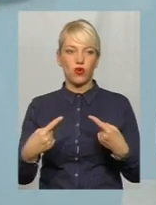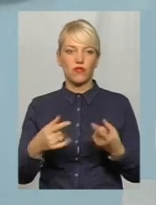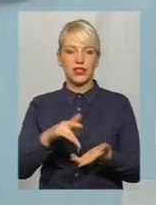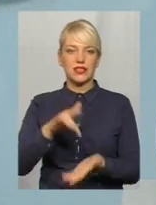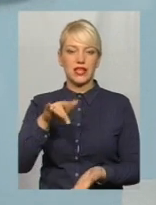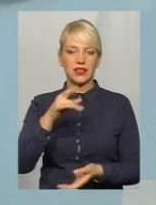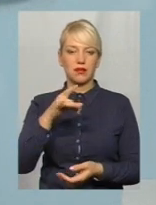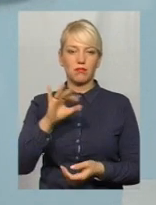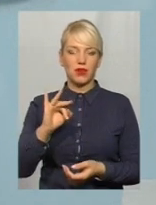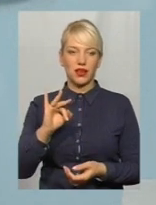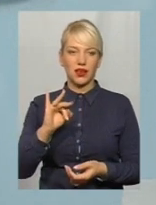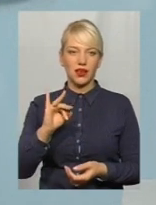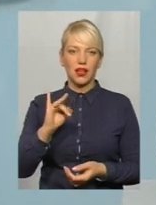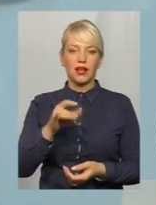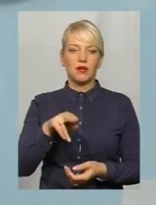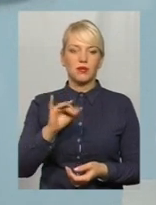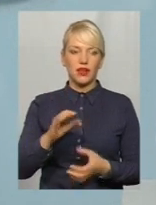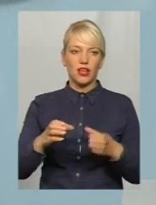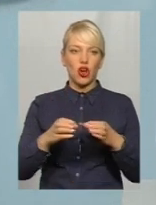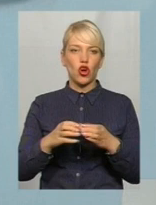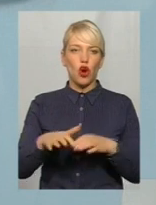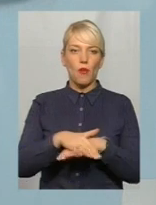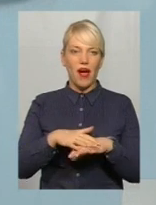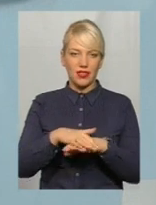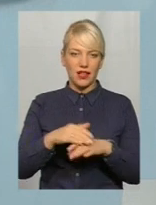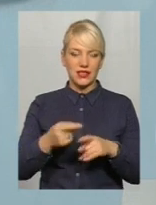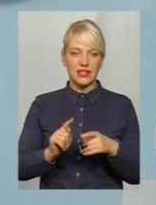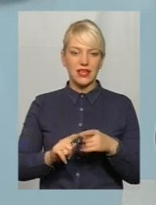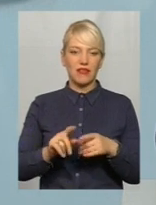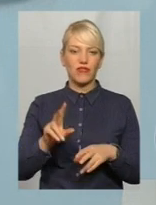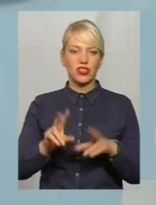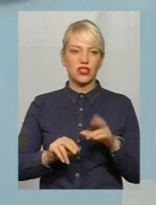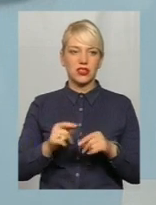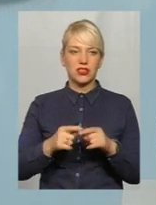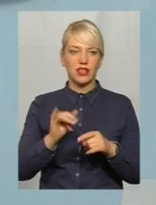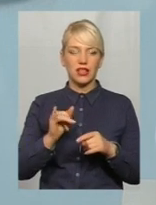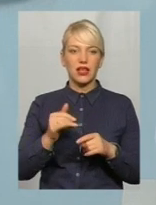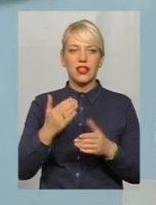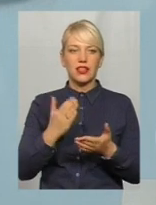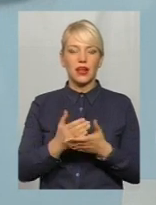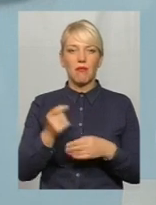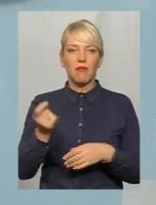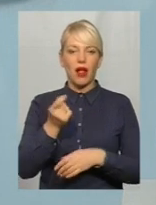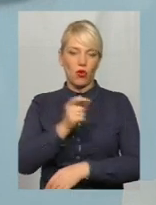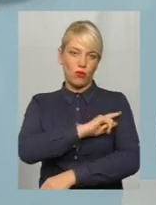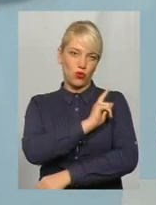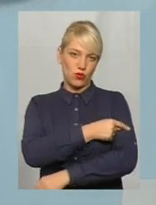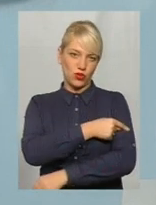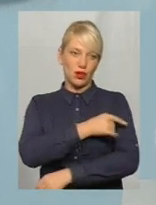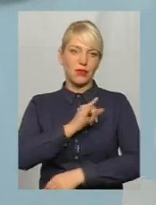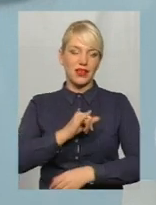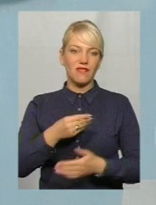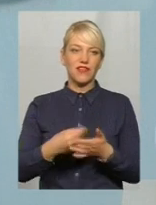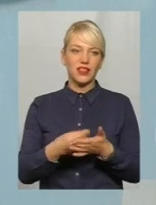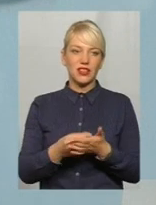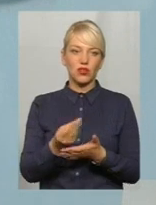при громадах, тому що вони в такому випадку, є такі центри первинної допомоги, є малопотужними. І